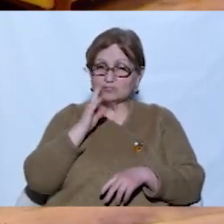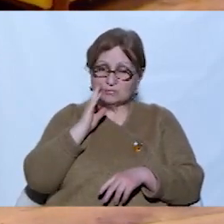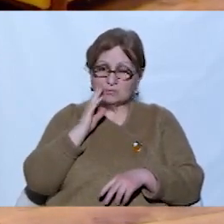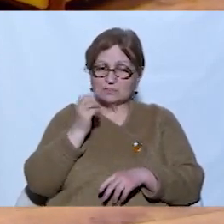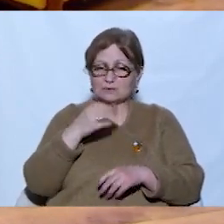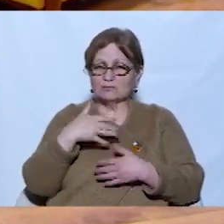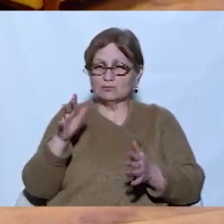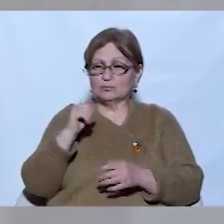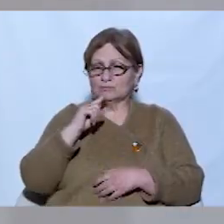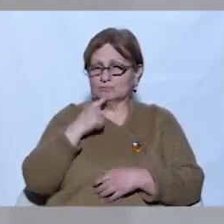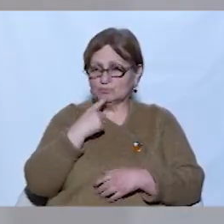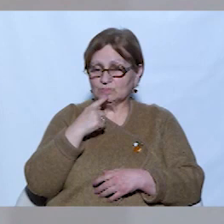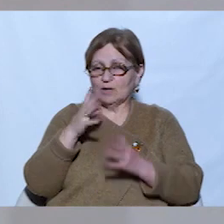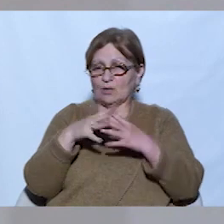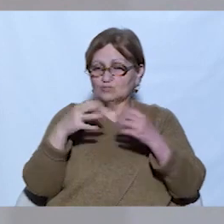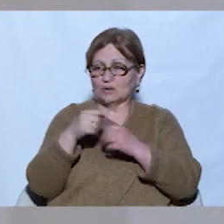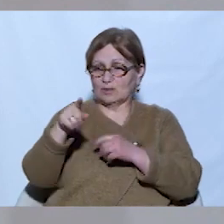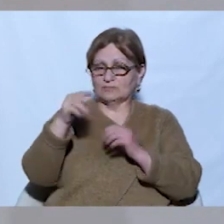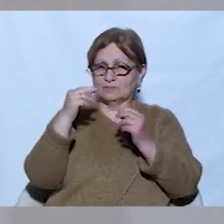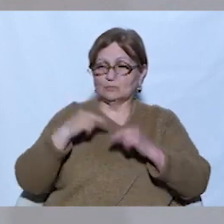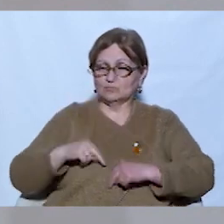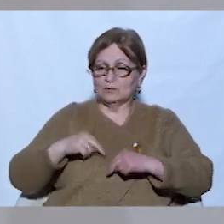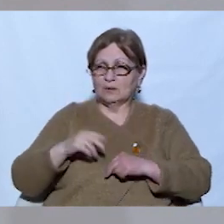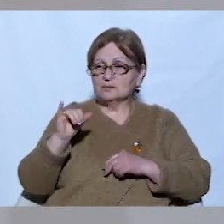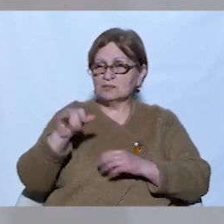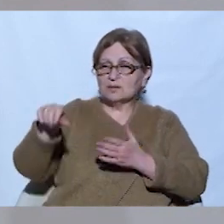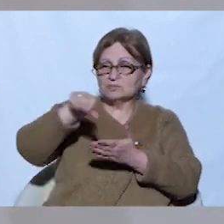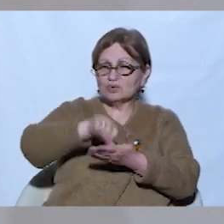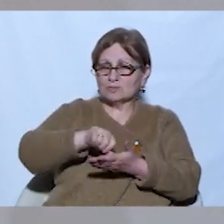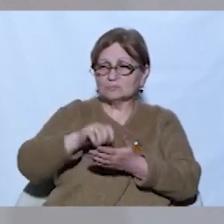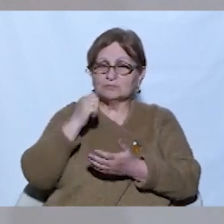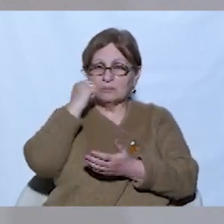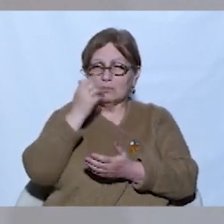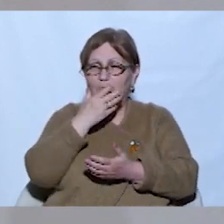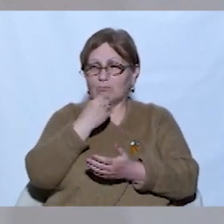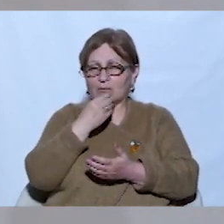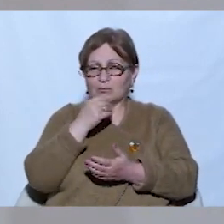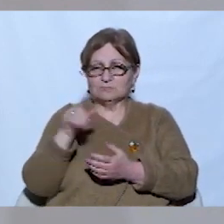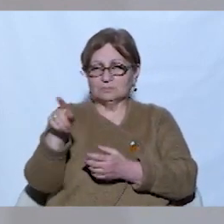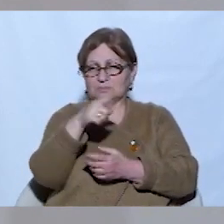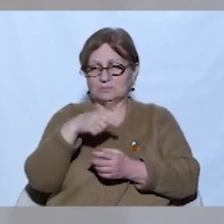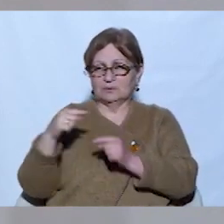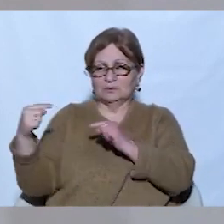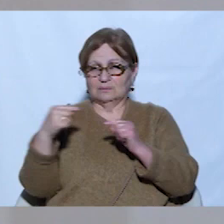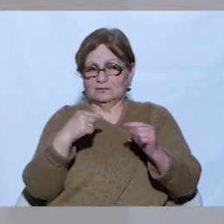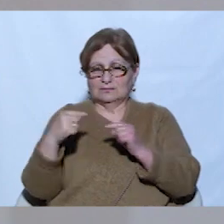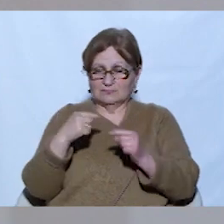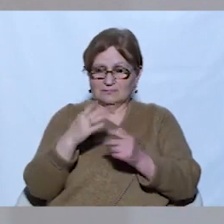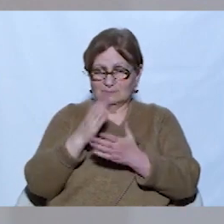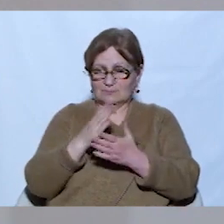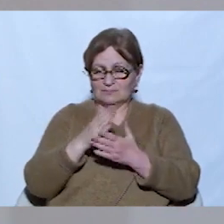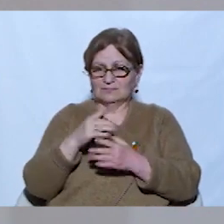უფრო სპეციალისტებისთვის და ასევე მშობლებისათვის კიდევ უფრო რთულია ისეთ ოჯახებთან მუშაობა, რომელშიც ესე ჩართული არიან ბებია და ბაბუა